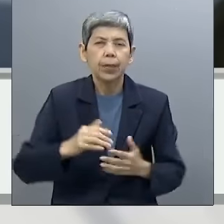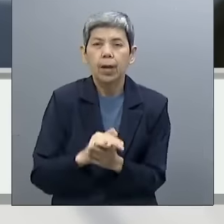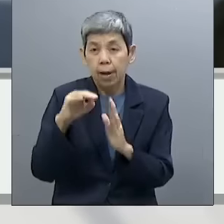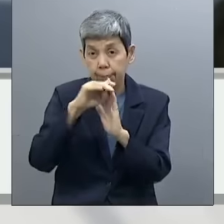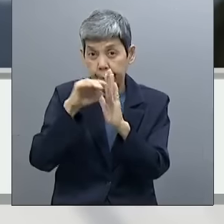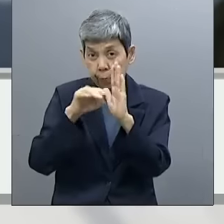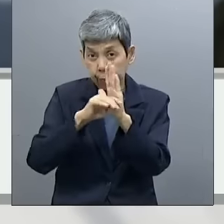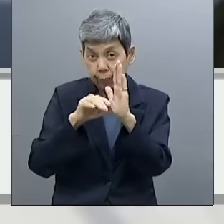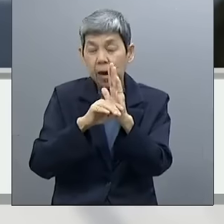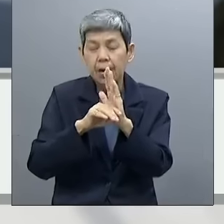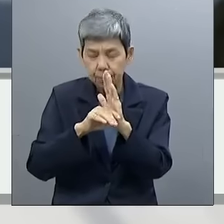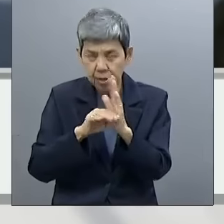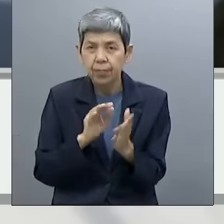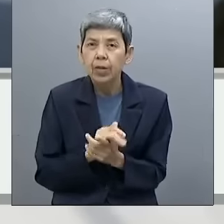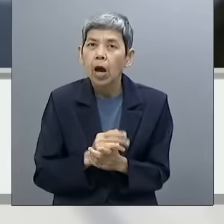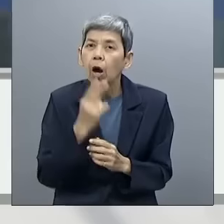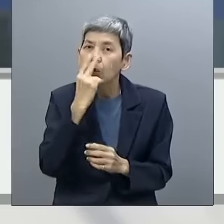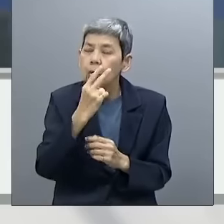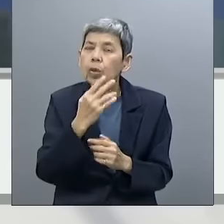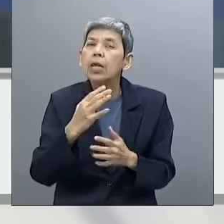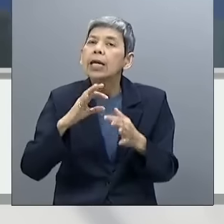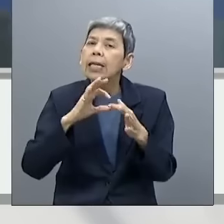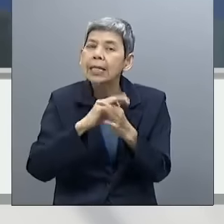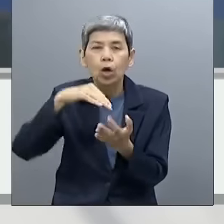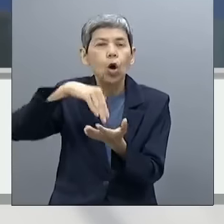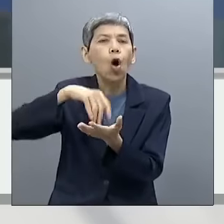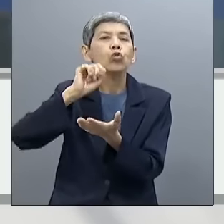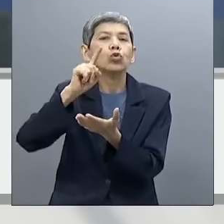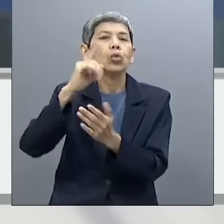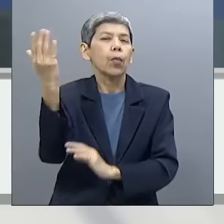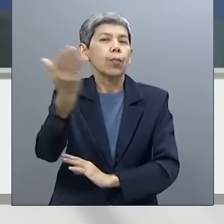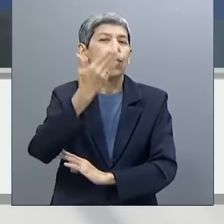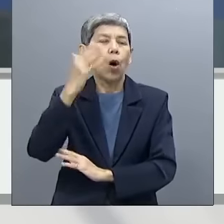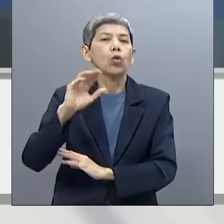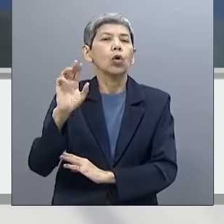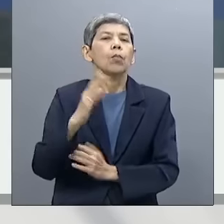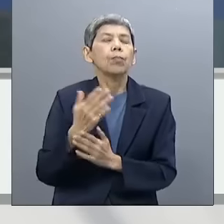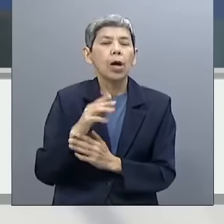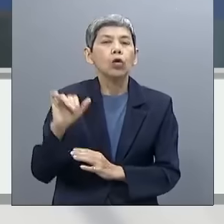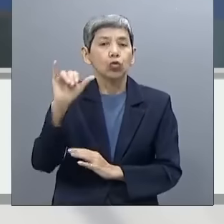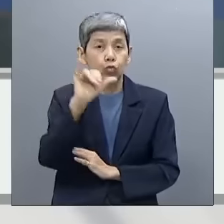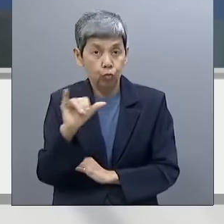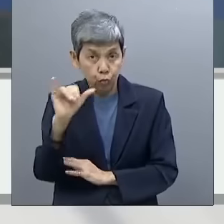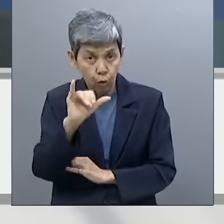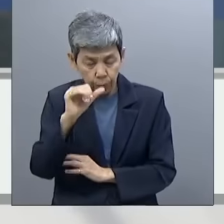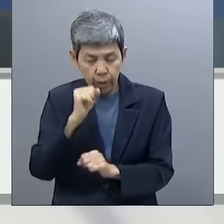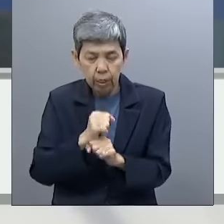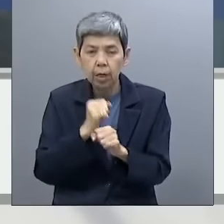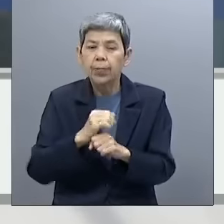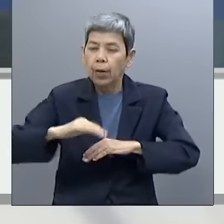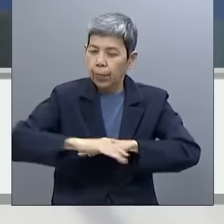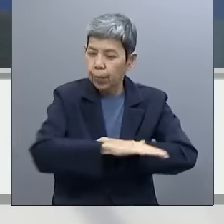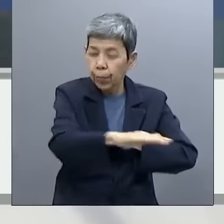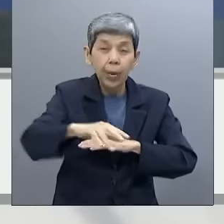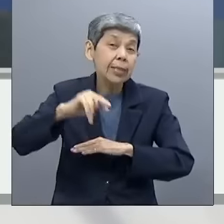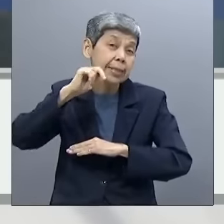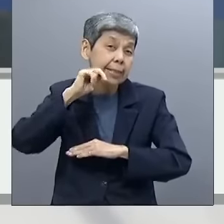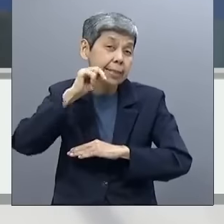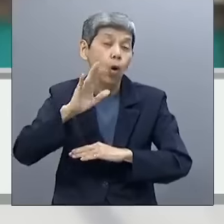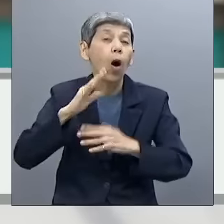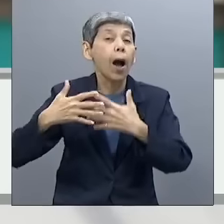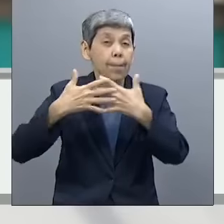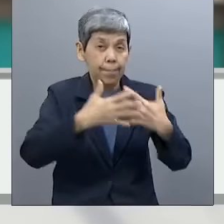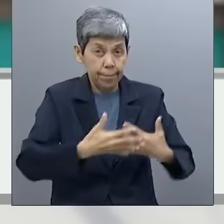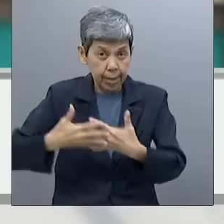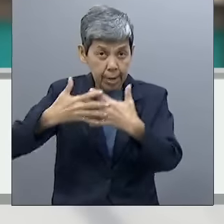copic climate Change servโดยศูนย์พยากรอากาศยุโรปและองค์การบริหารมหาสมุทรและชั้นบรรยากาศแห่งชาติสหรัฐหรือว่า